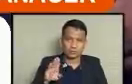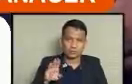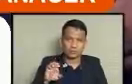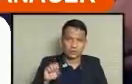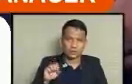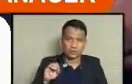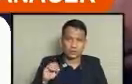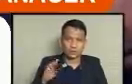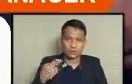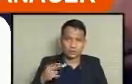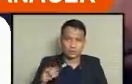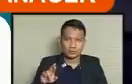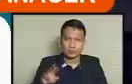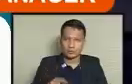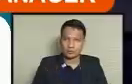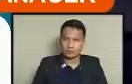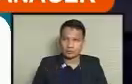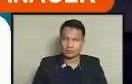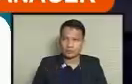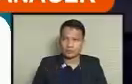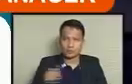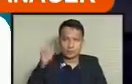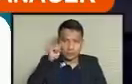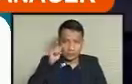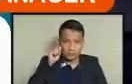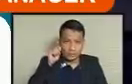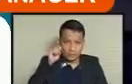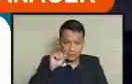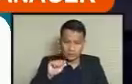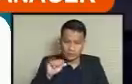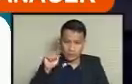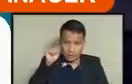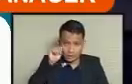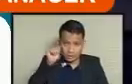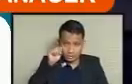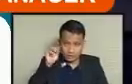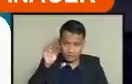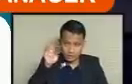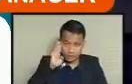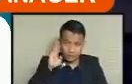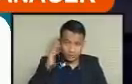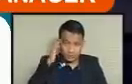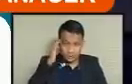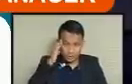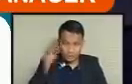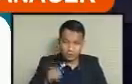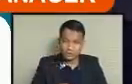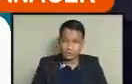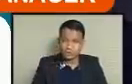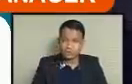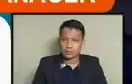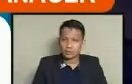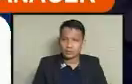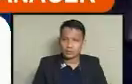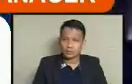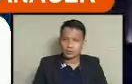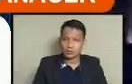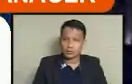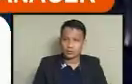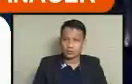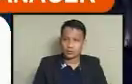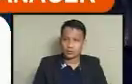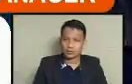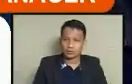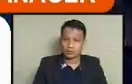HR. HR Bezos. Angelito Bezos. Angelito Bezos. Kilala niyo yun, sir? Sino po yung pangalan niyo,